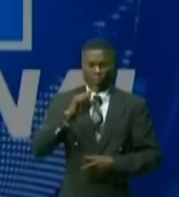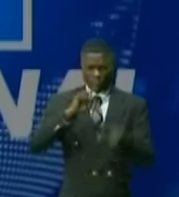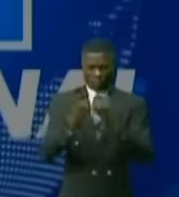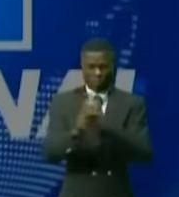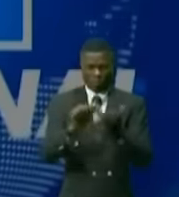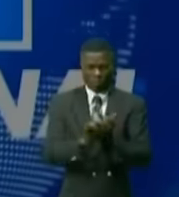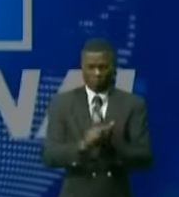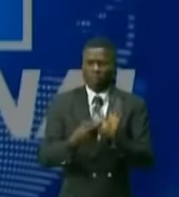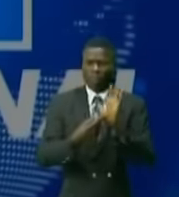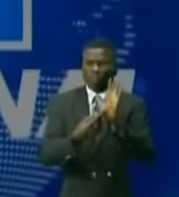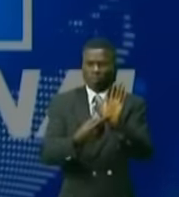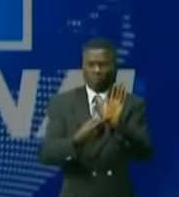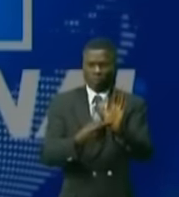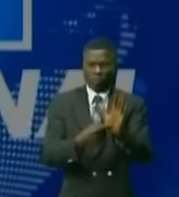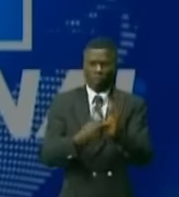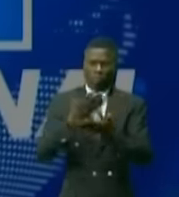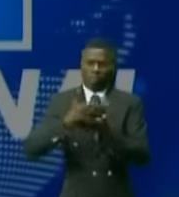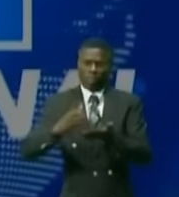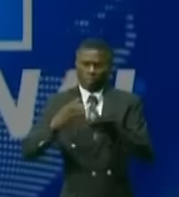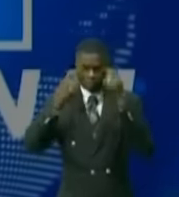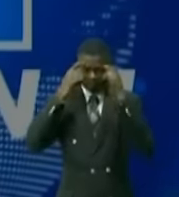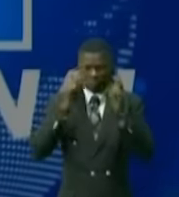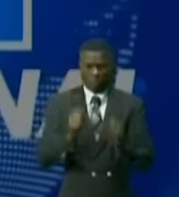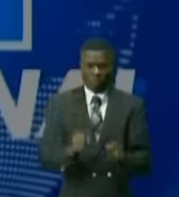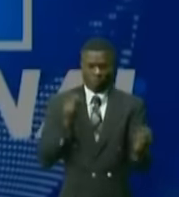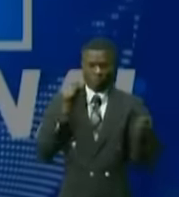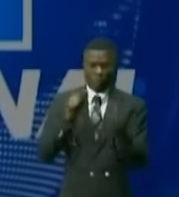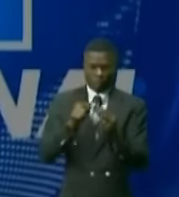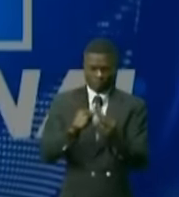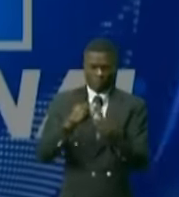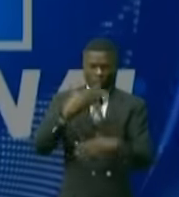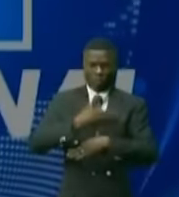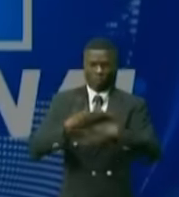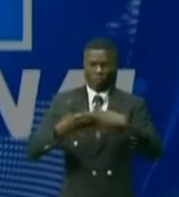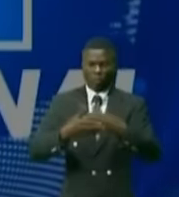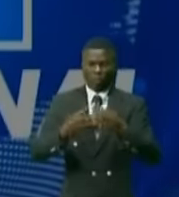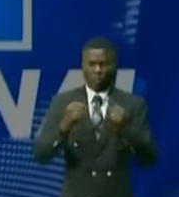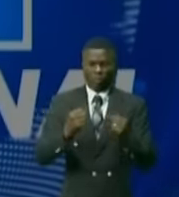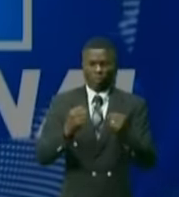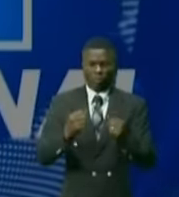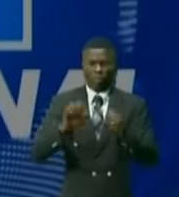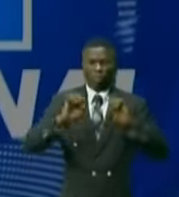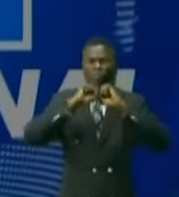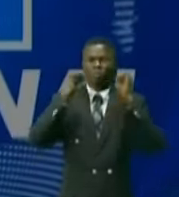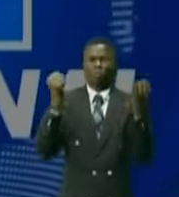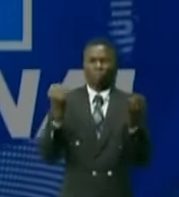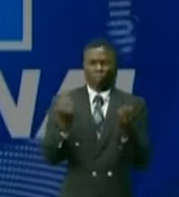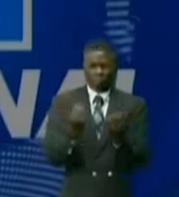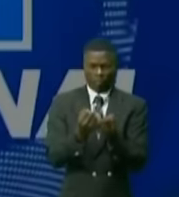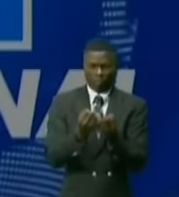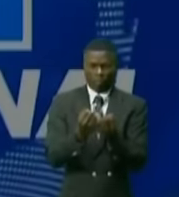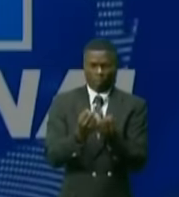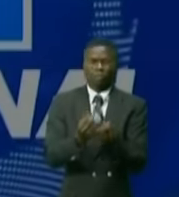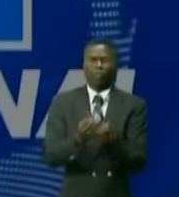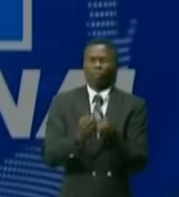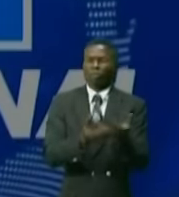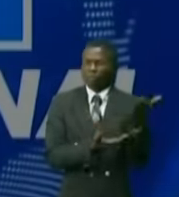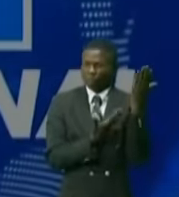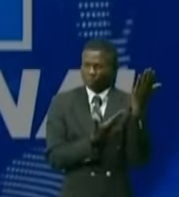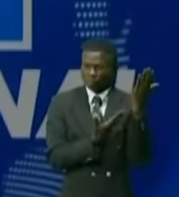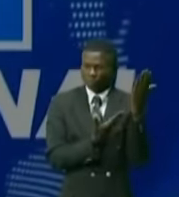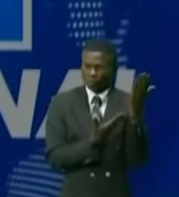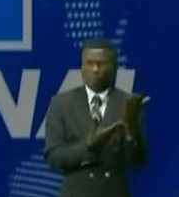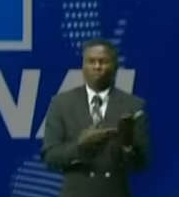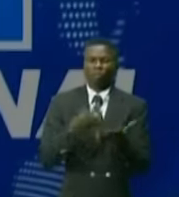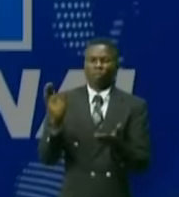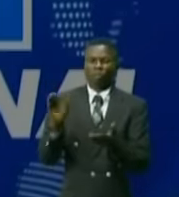réforme représente une étape décisive vers l'édification d'une société où l'équité